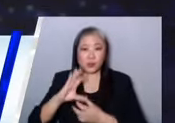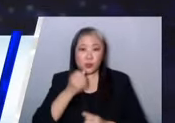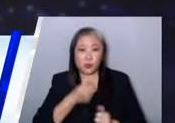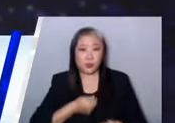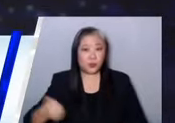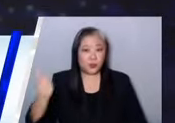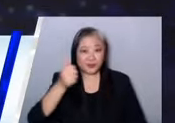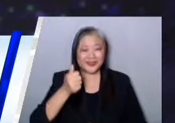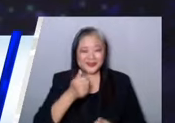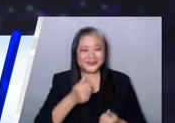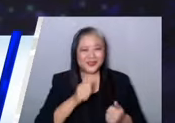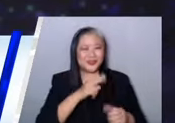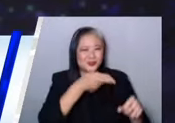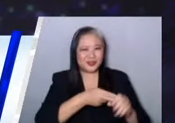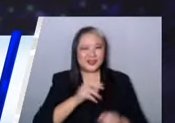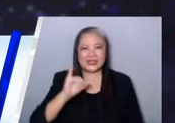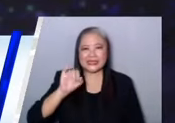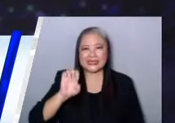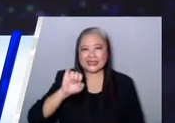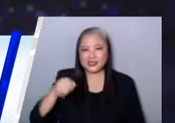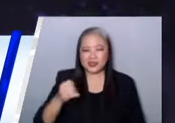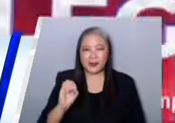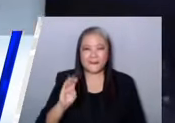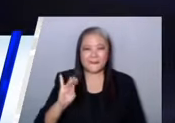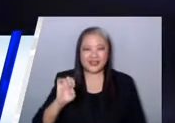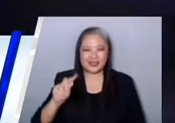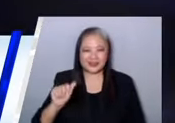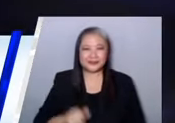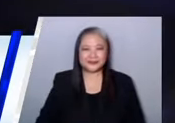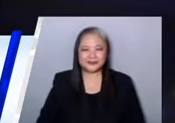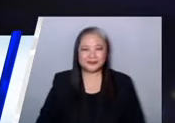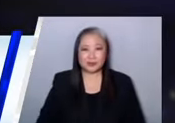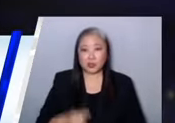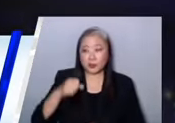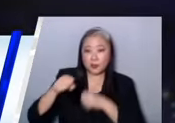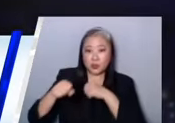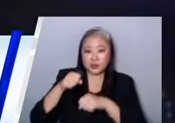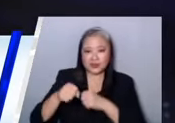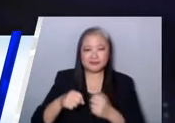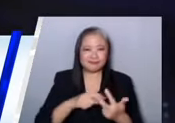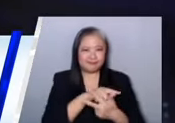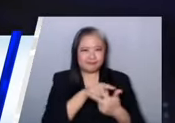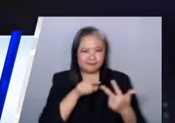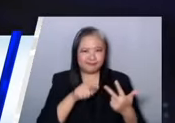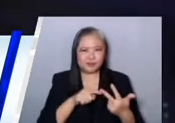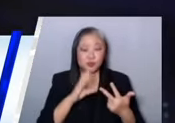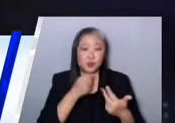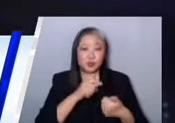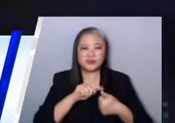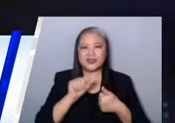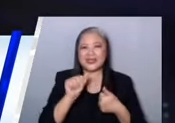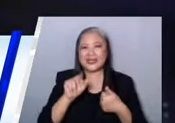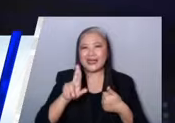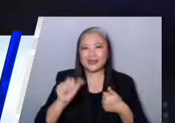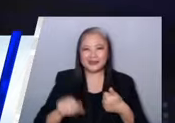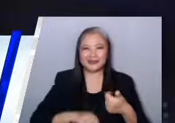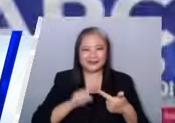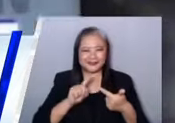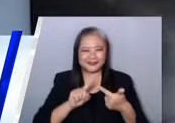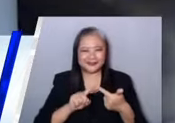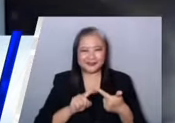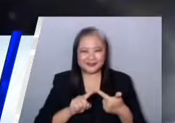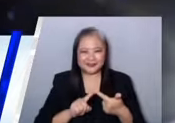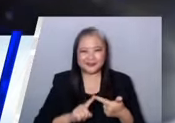Obiena. Sa boxing category 3 ang pambato ng bansa. Sila ay sina Ira Villegas, Tokyo Olympic